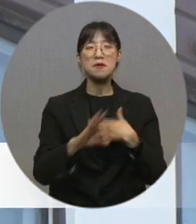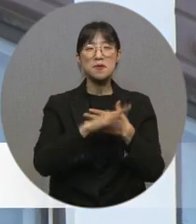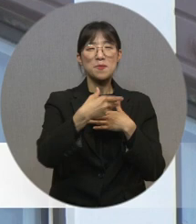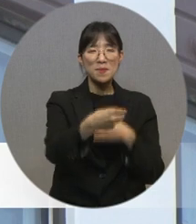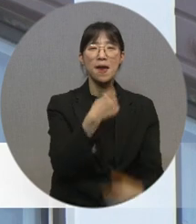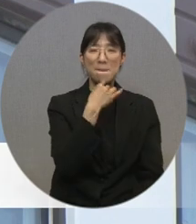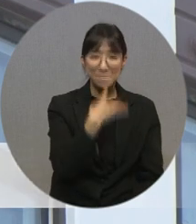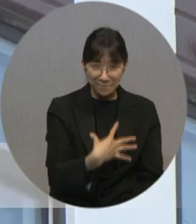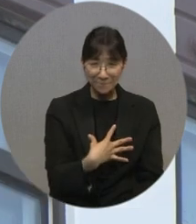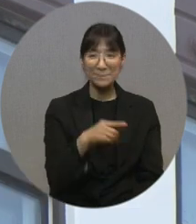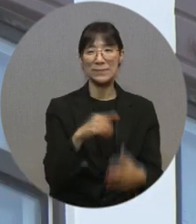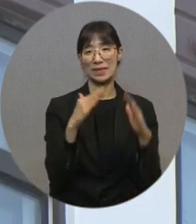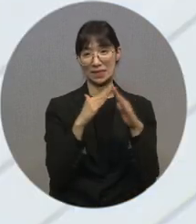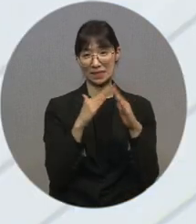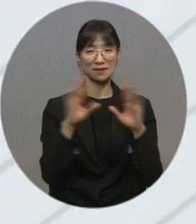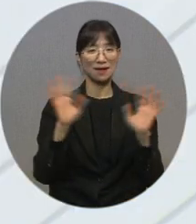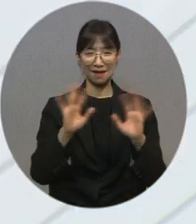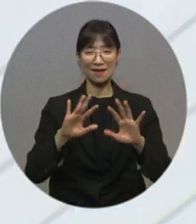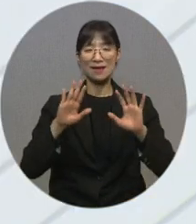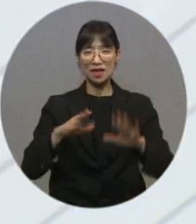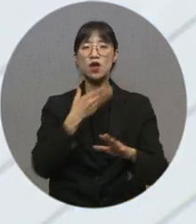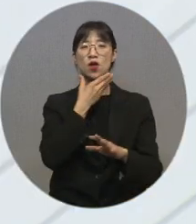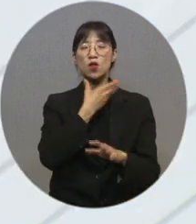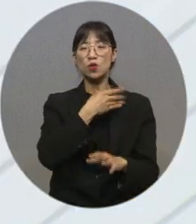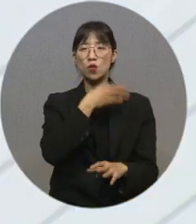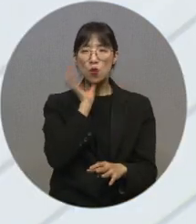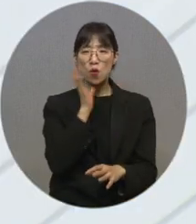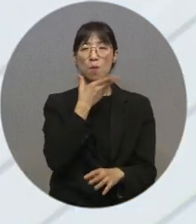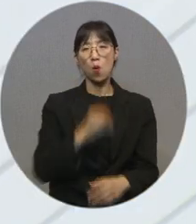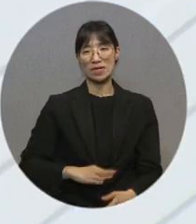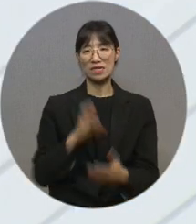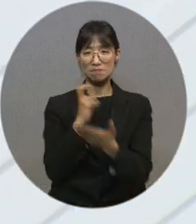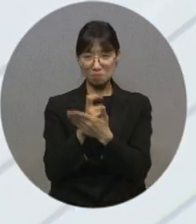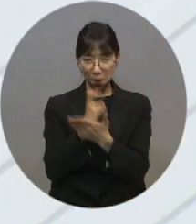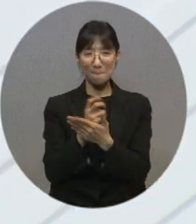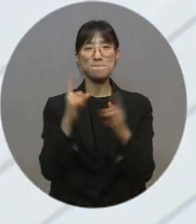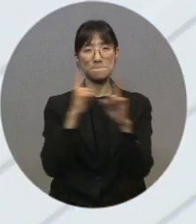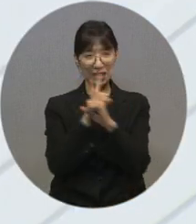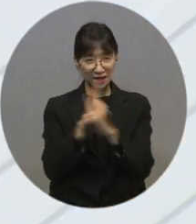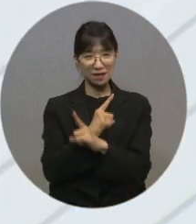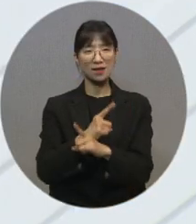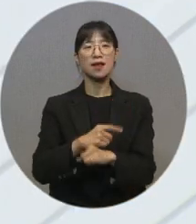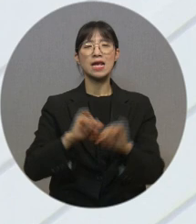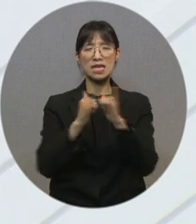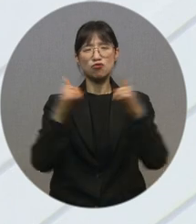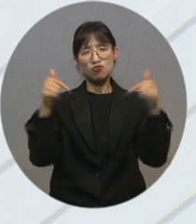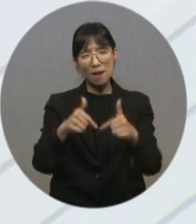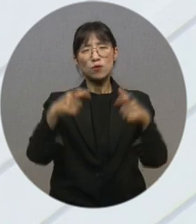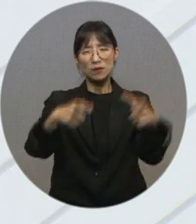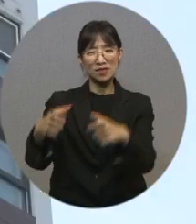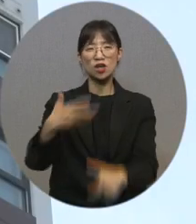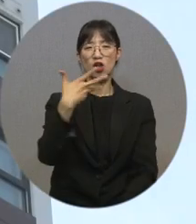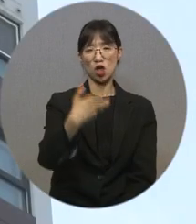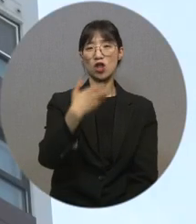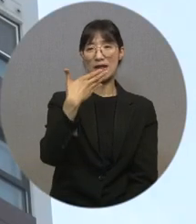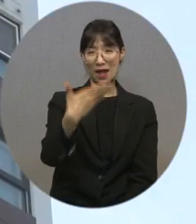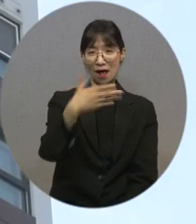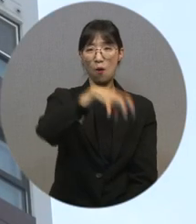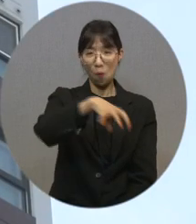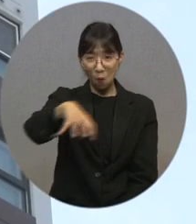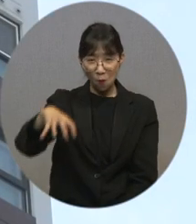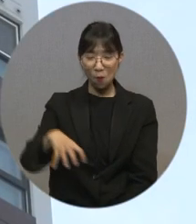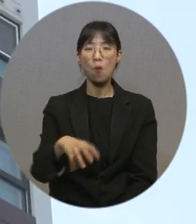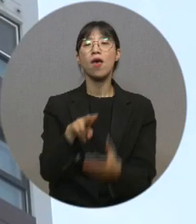가능한 노인복지주택을 노인복지법 개정 등을 통해 인구 감소 지역 89곳에 한해 분양도 가능하게